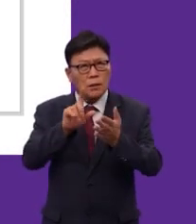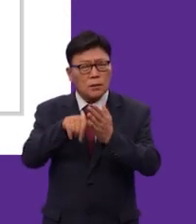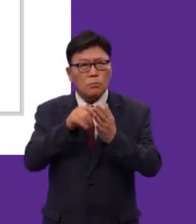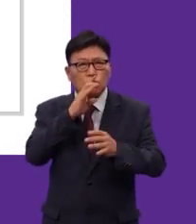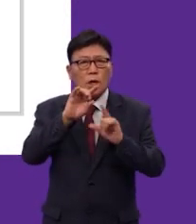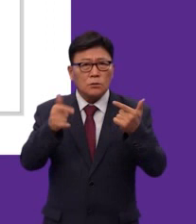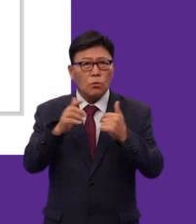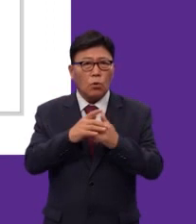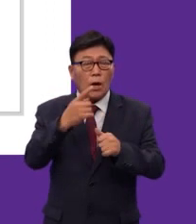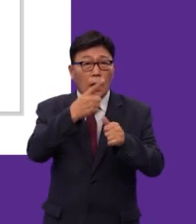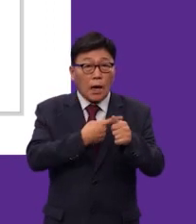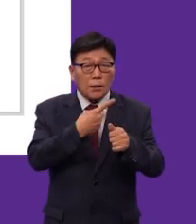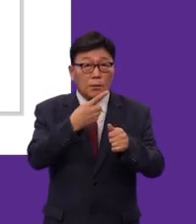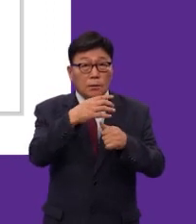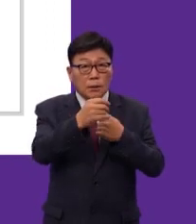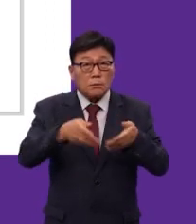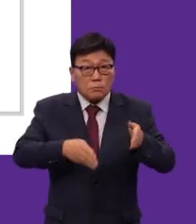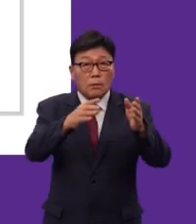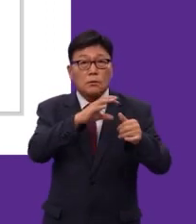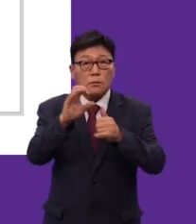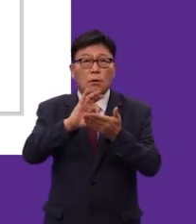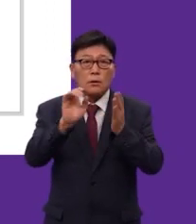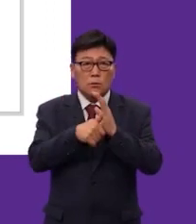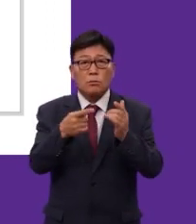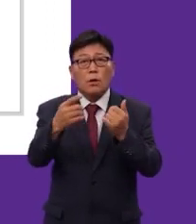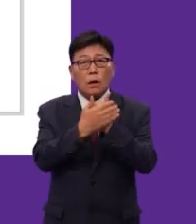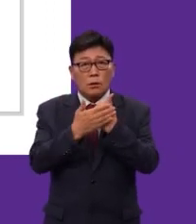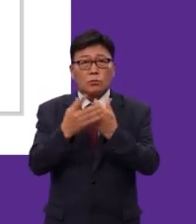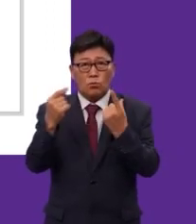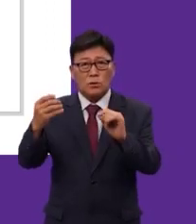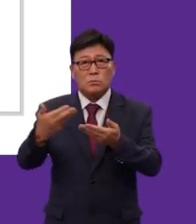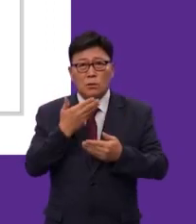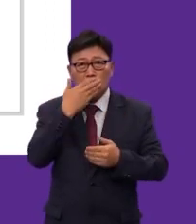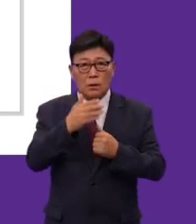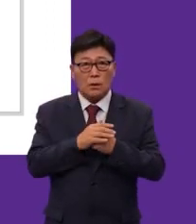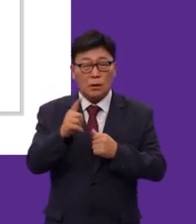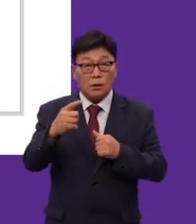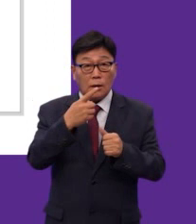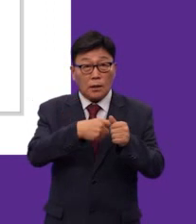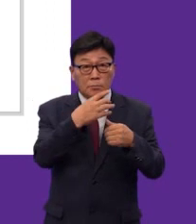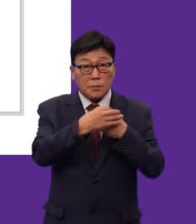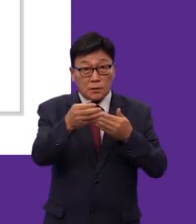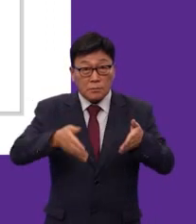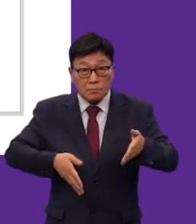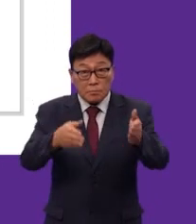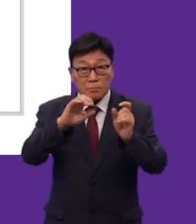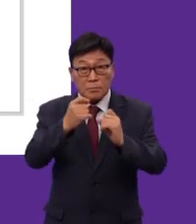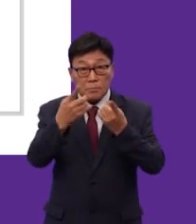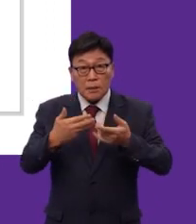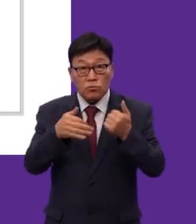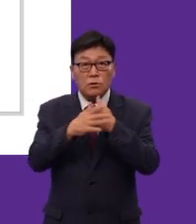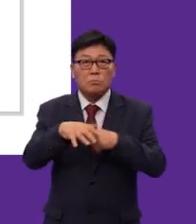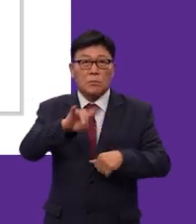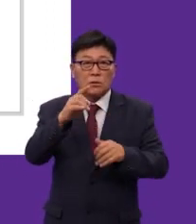일반 차로를 이용할 경우뿐만 아니라 하이패스 차로를 이용할 때도 그 혜택을 받으실 수 있습니다. 하이패스 차로